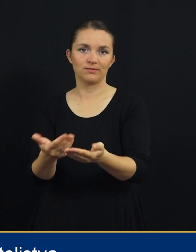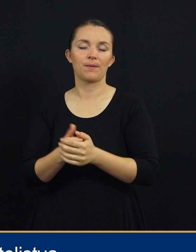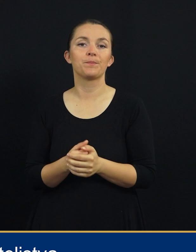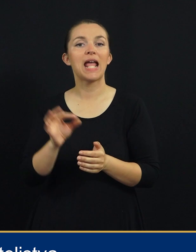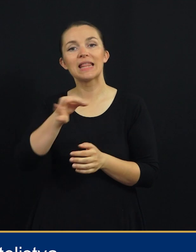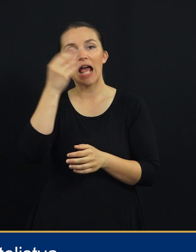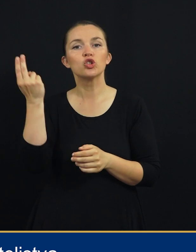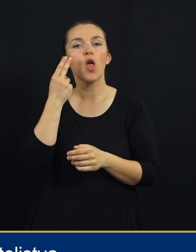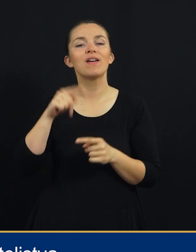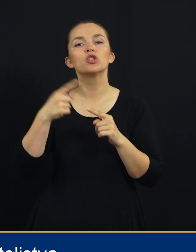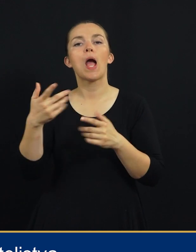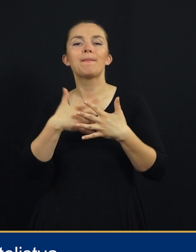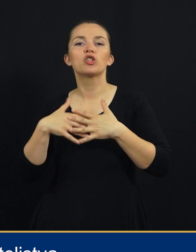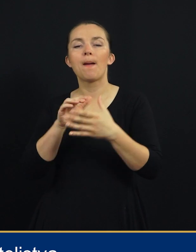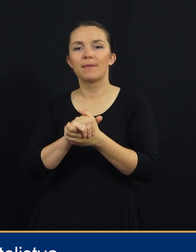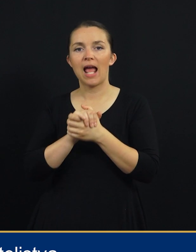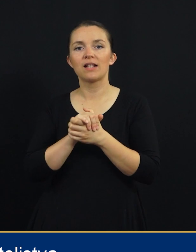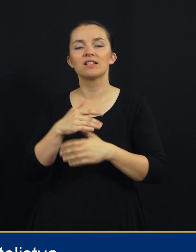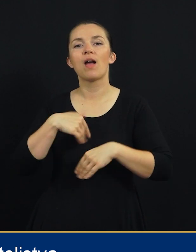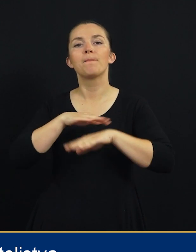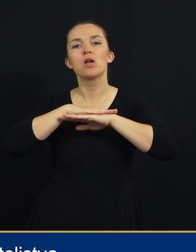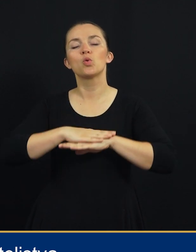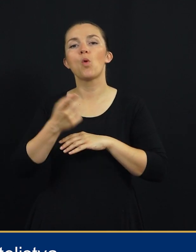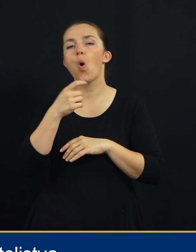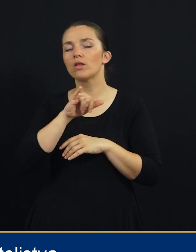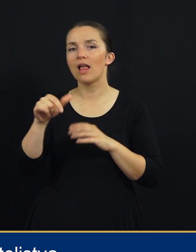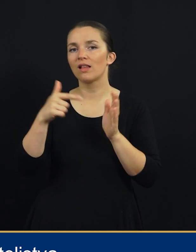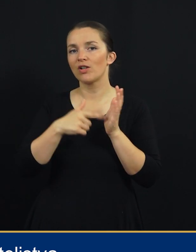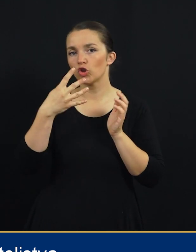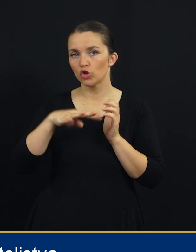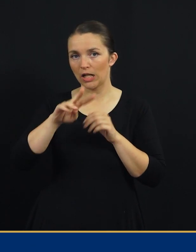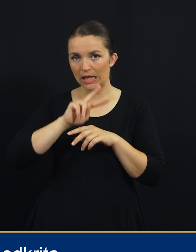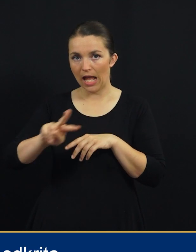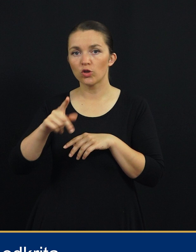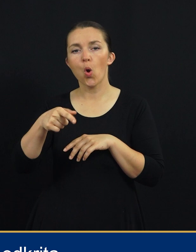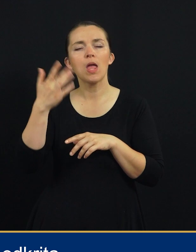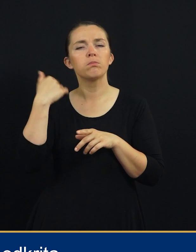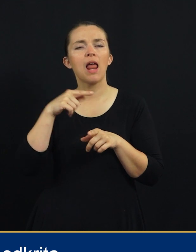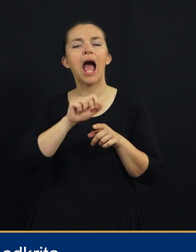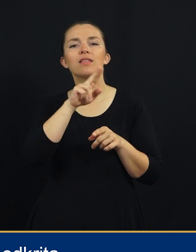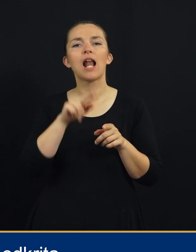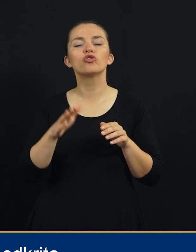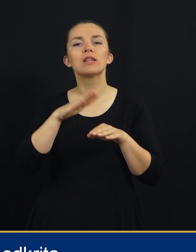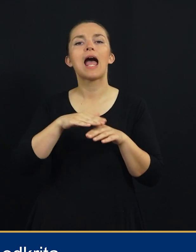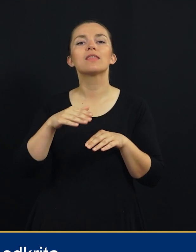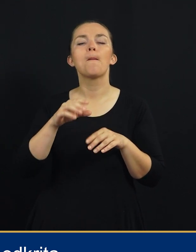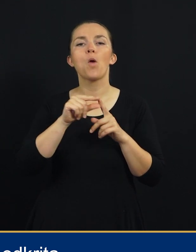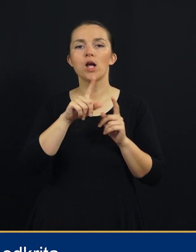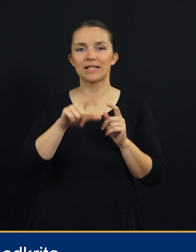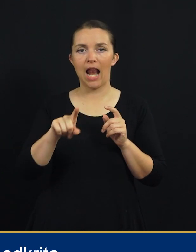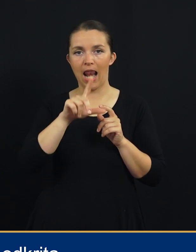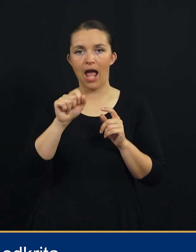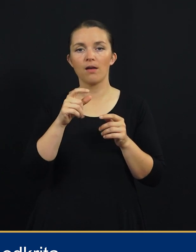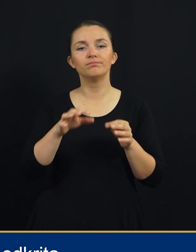Dan slovensko-ameriškega prijateljstva obeležujemo od leta 2014, ko je bila v Andražu Nadpolzelo